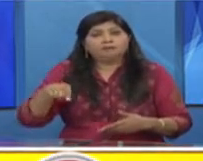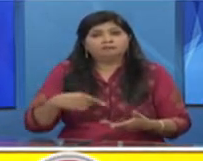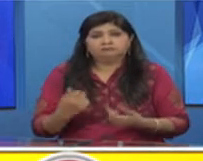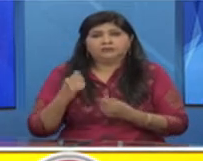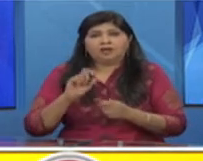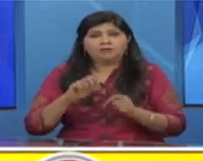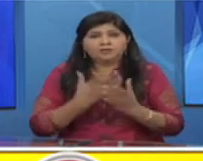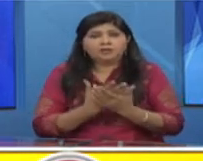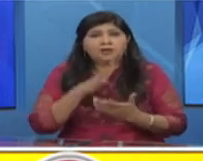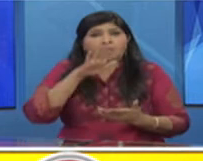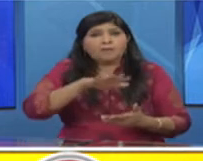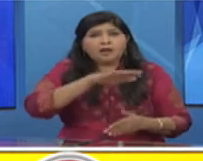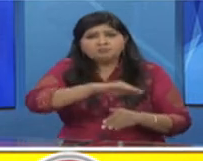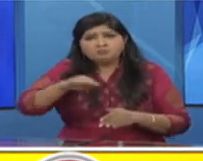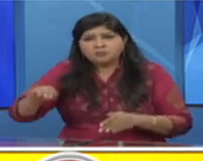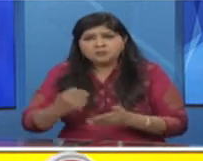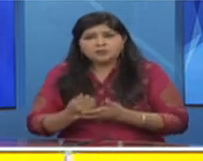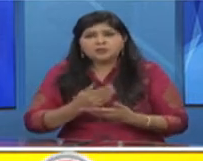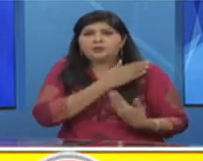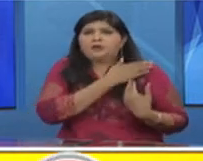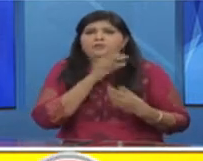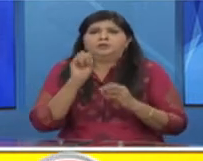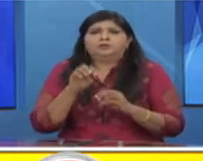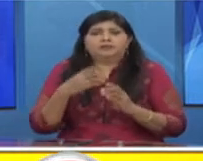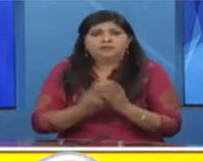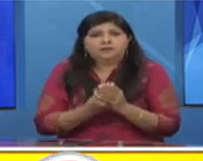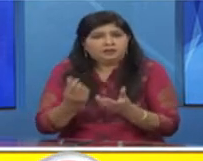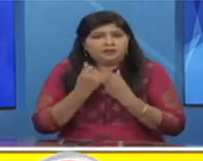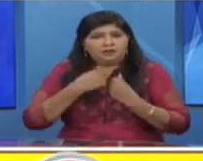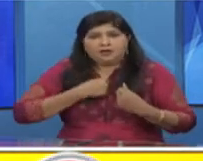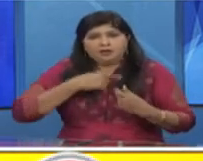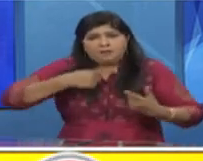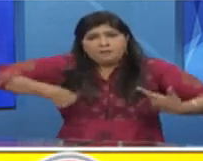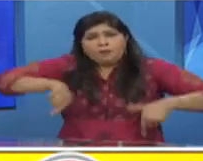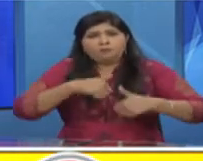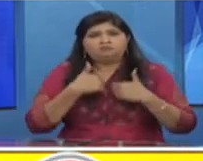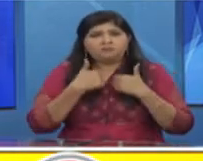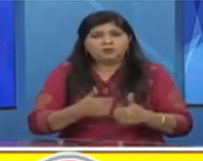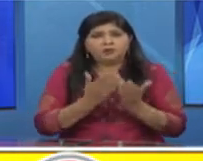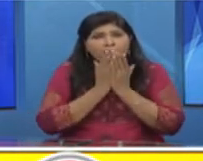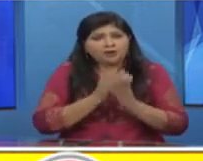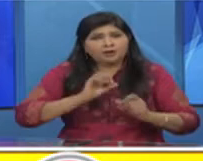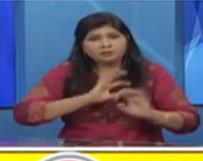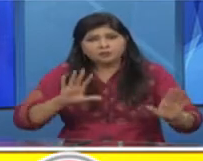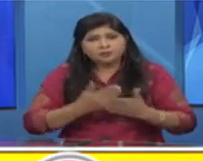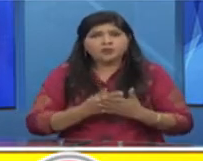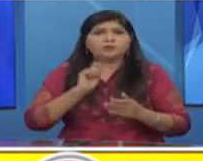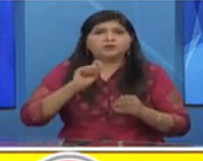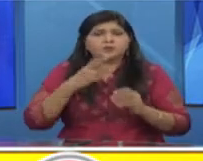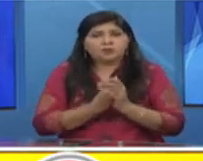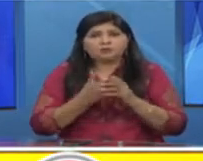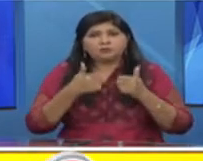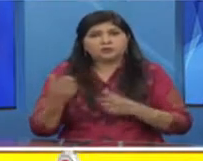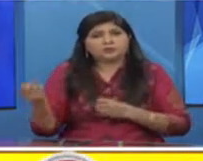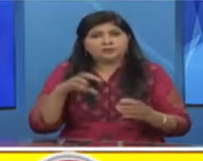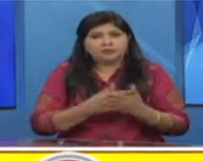ही पांचों बेटों की जिम्मेदारी उठाई। आज हम पांचों भाई अच्छे प्रोफेशन में हैं। मेरी माँ